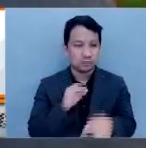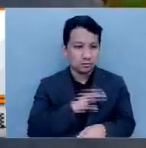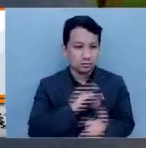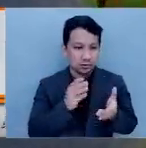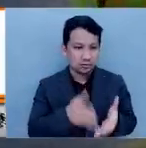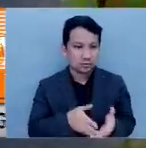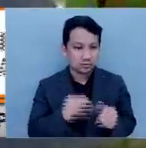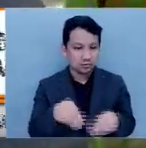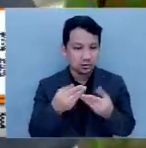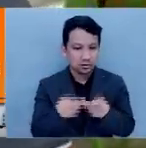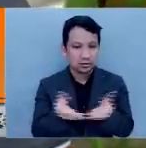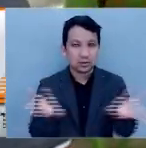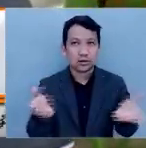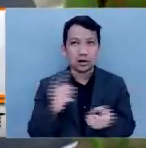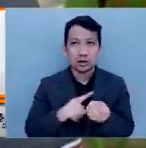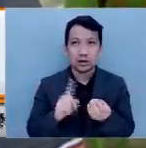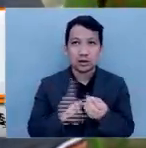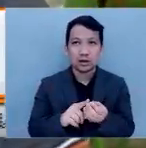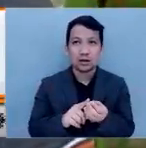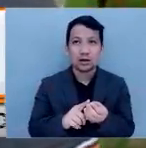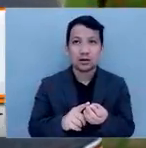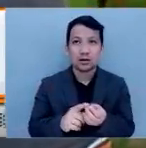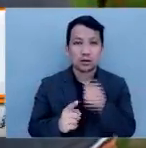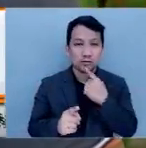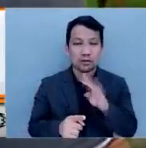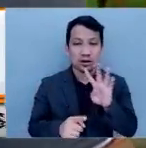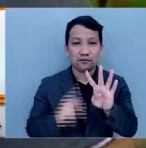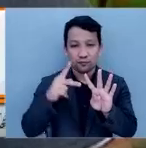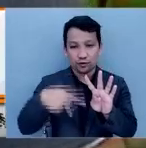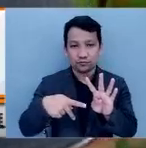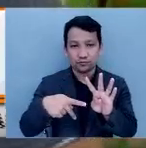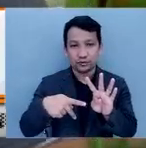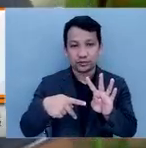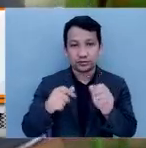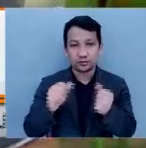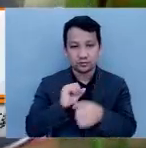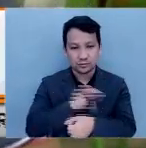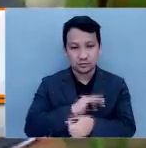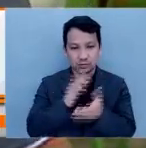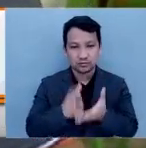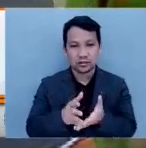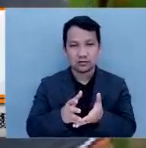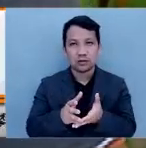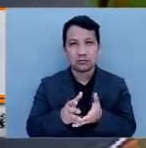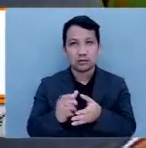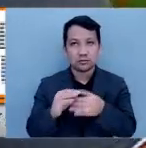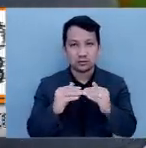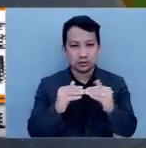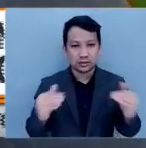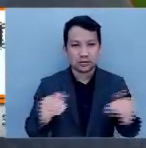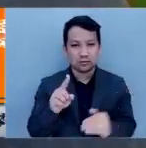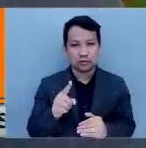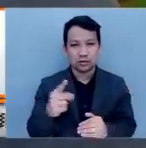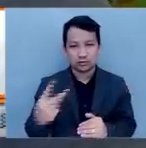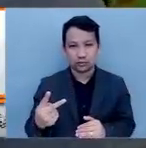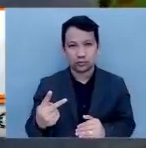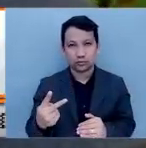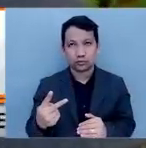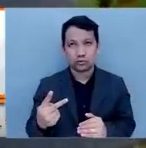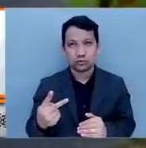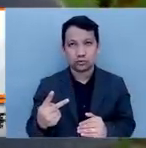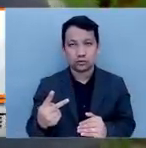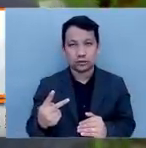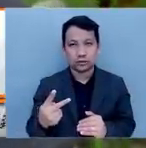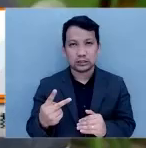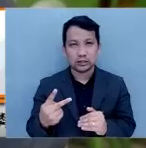na makakatanggap dito ay ang ating mga pantawid pamilyang Pilipino program beneficiaries na nasa level 1 at level 2 na